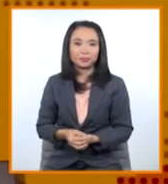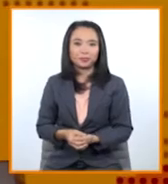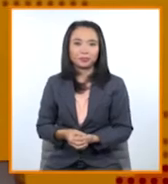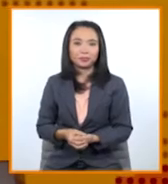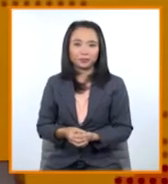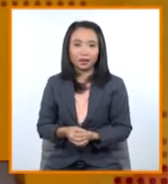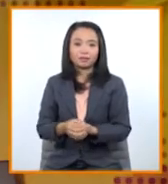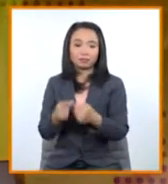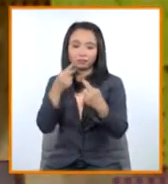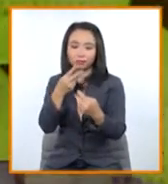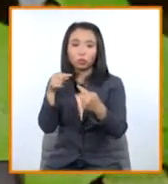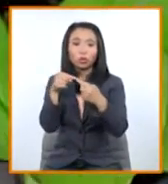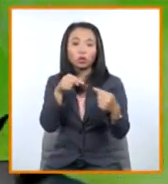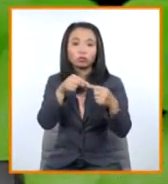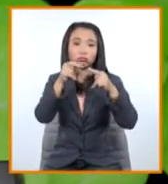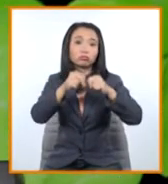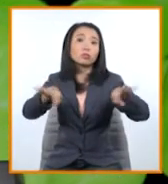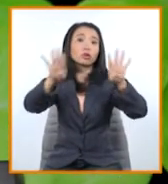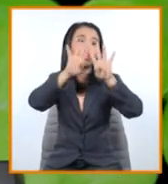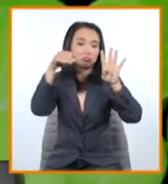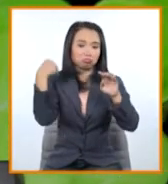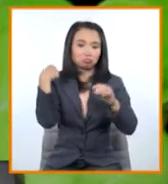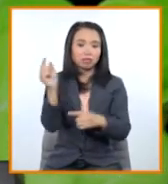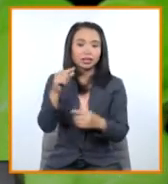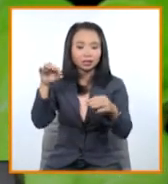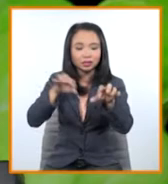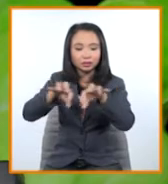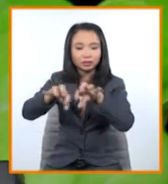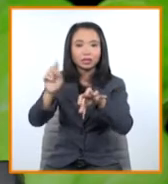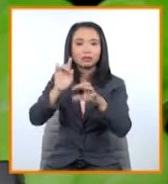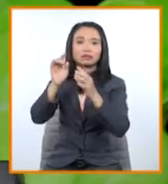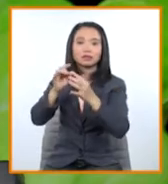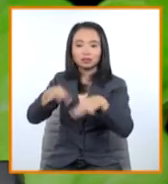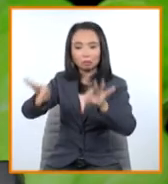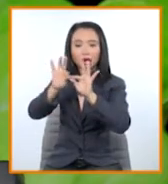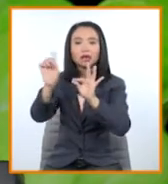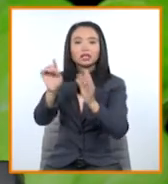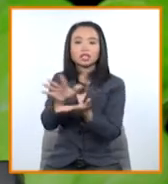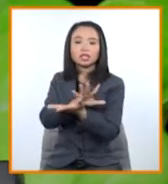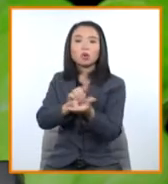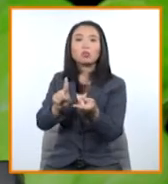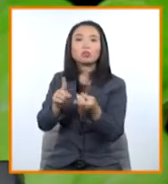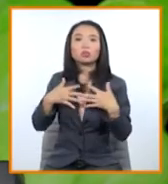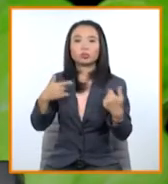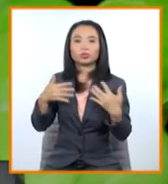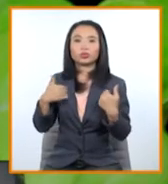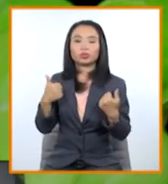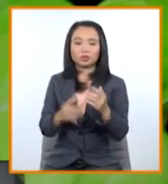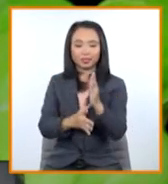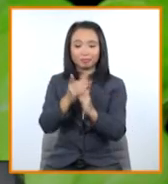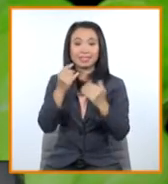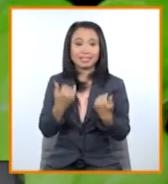ไปดูกันที่จังหวัดนครปฐมกันบ้างนะคะเพราะว่าเขามีการจัดงานมหกรรมวันสังคมสุขใจค่ะเมื่อสุดสัปดาห์ที่ผ่านมานี้เองนะคะ